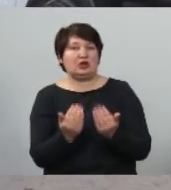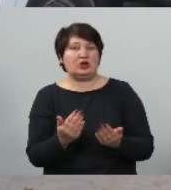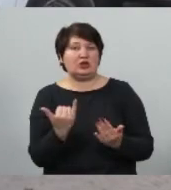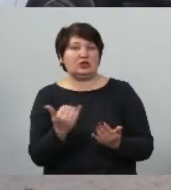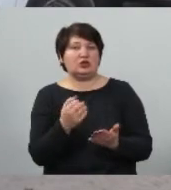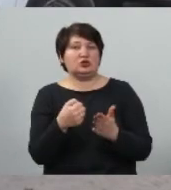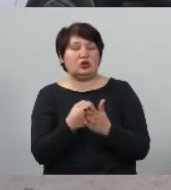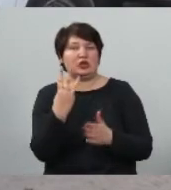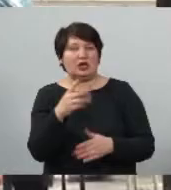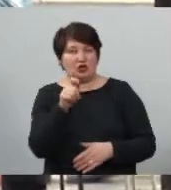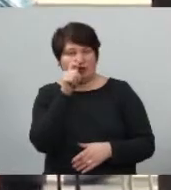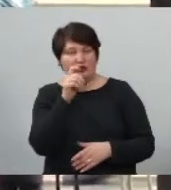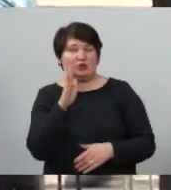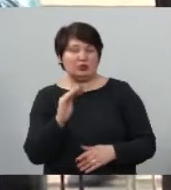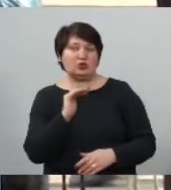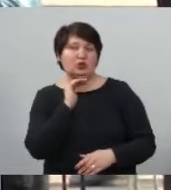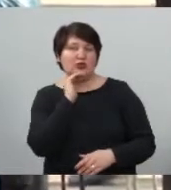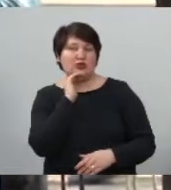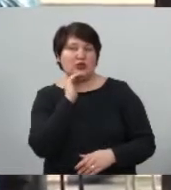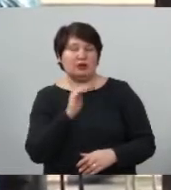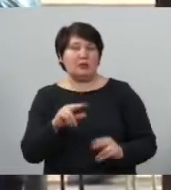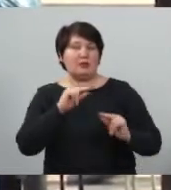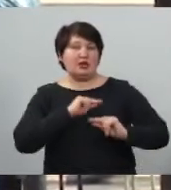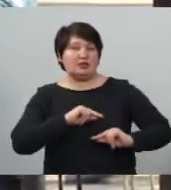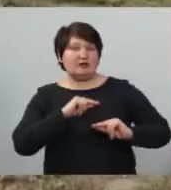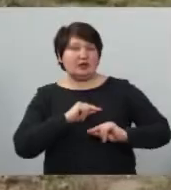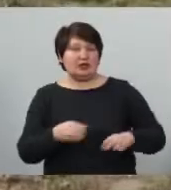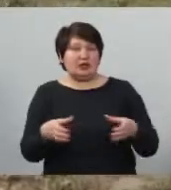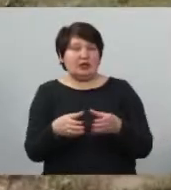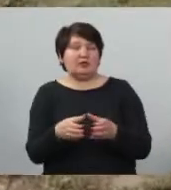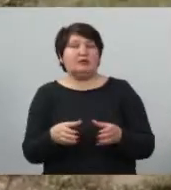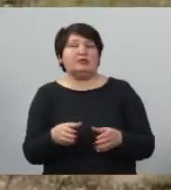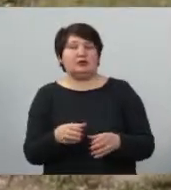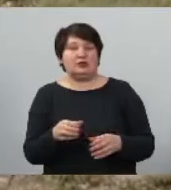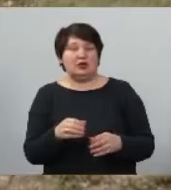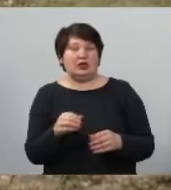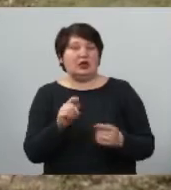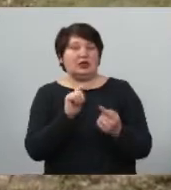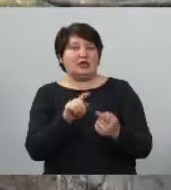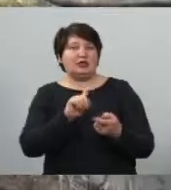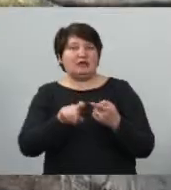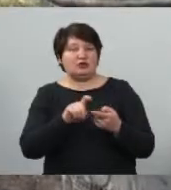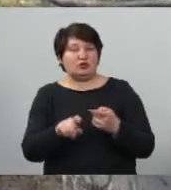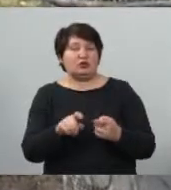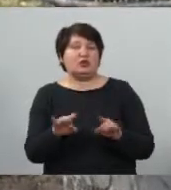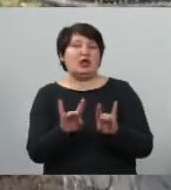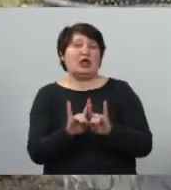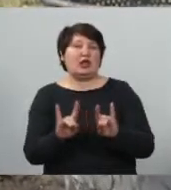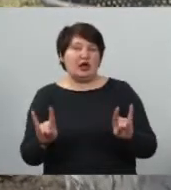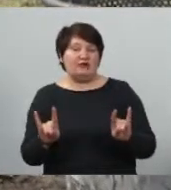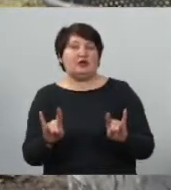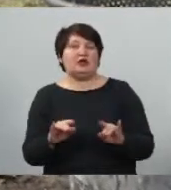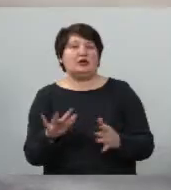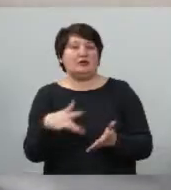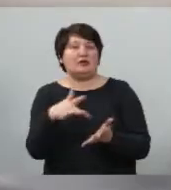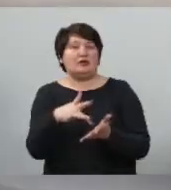нам цих засобів достатньо буде. Нагадаю, працівники комунальних підприємств дезінфікують і вуличні меблі в Івано-Франківську.